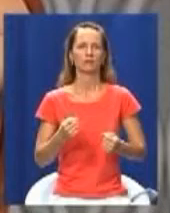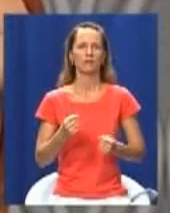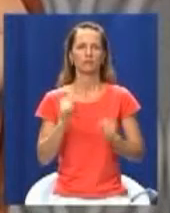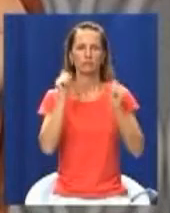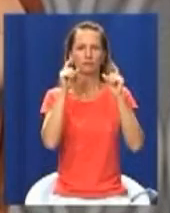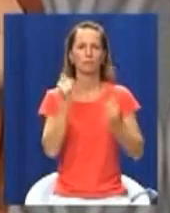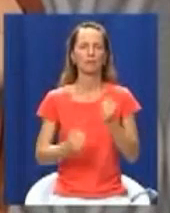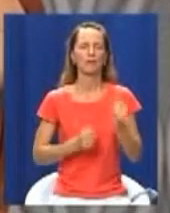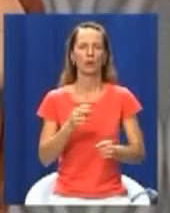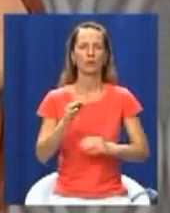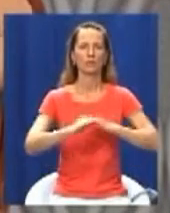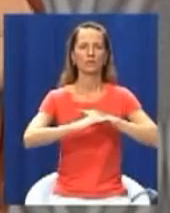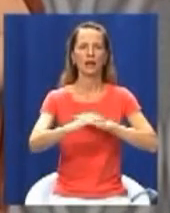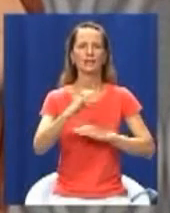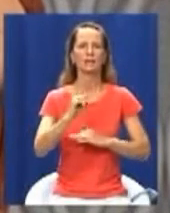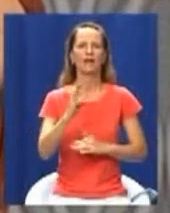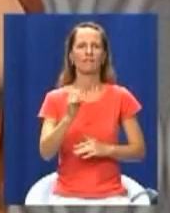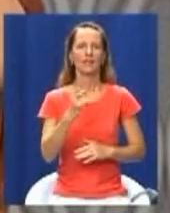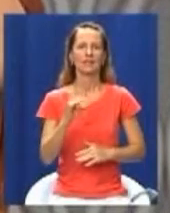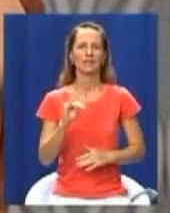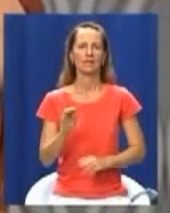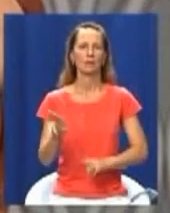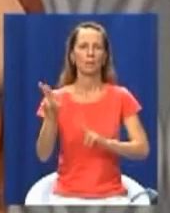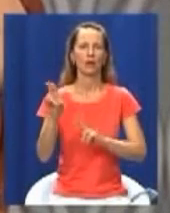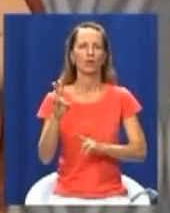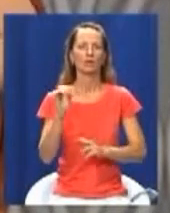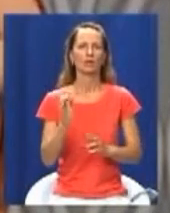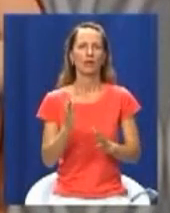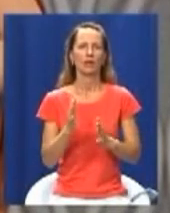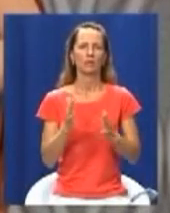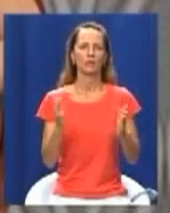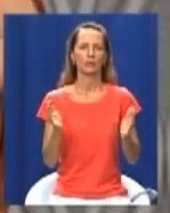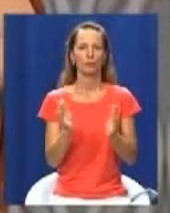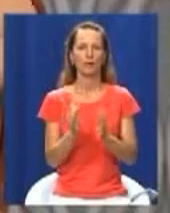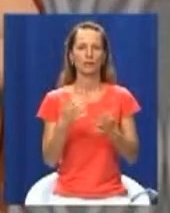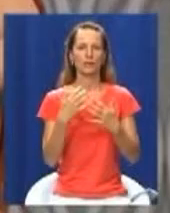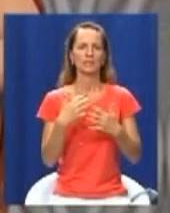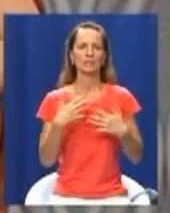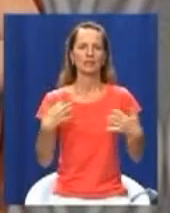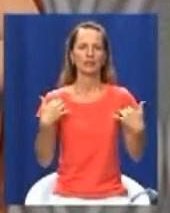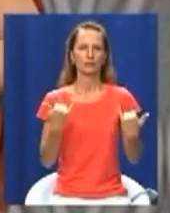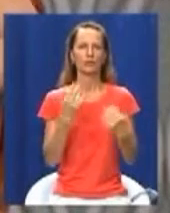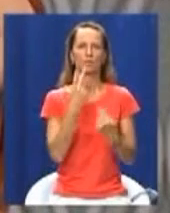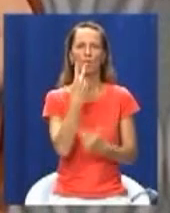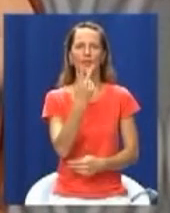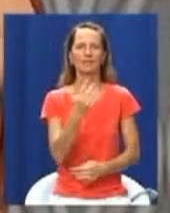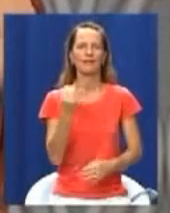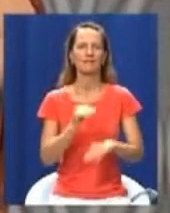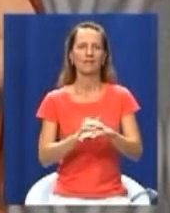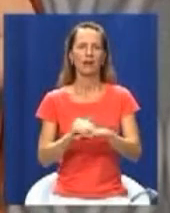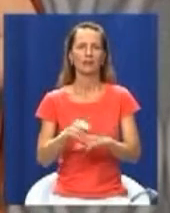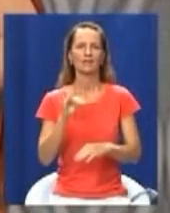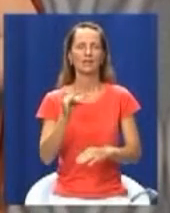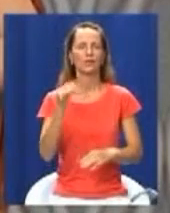по степам, по саванні і полюють на більш-менших звірів. А давайте зараз з вами подивимося цікаві факти